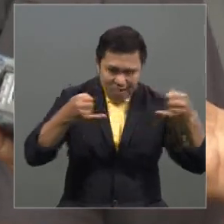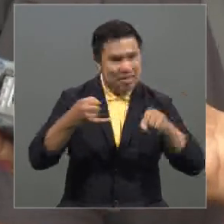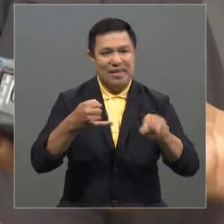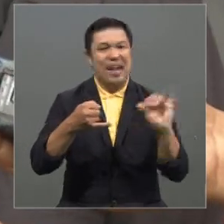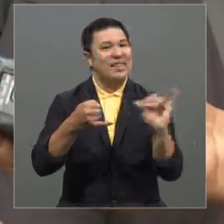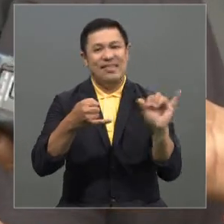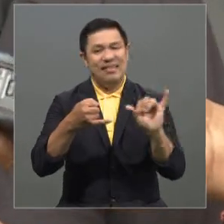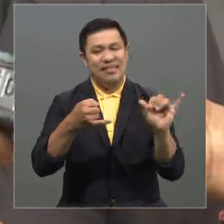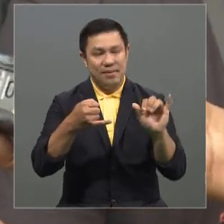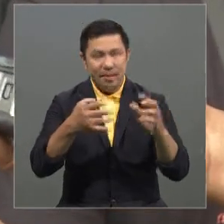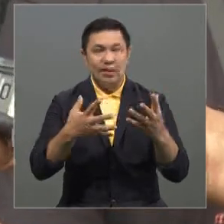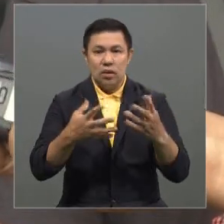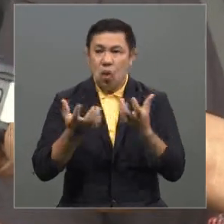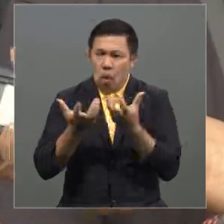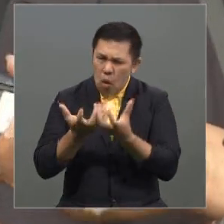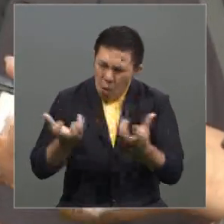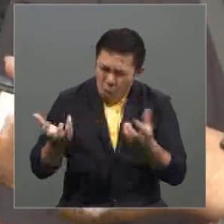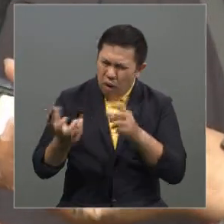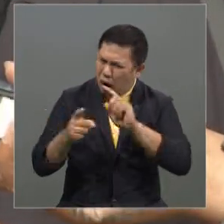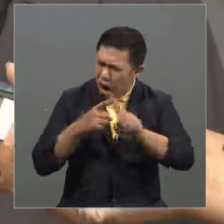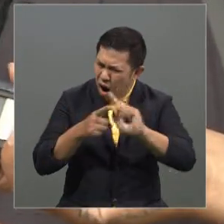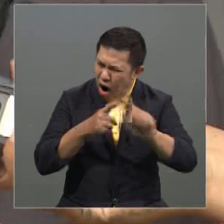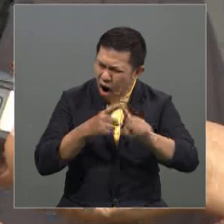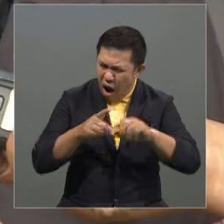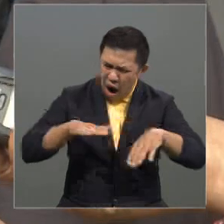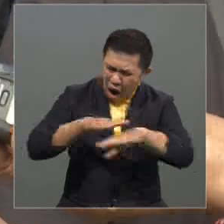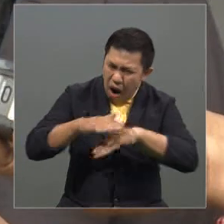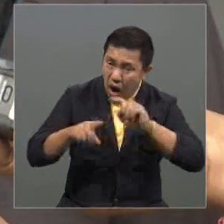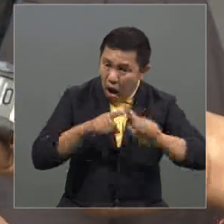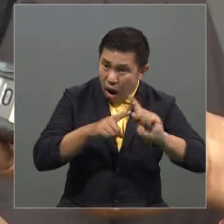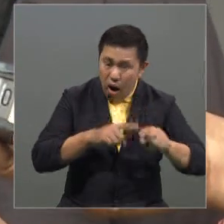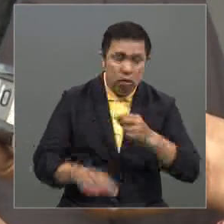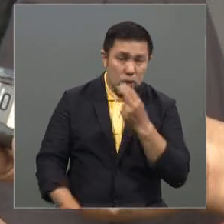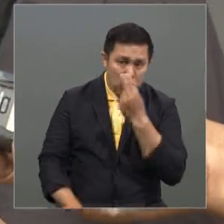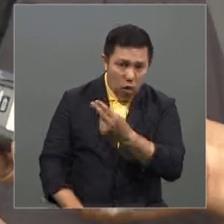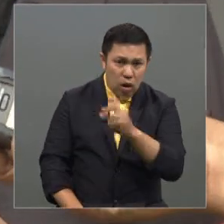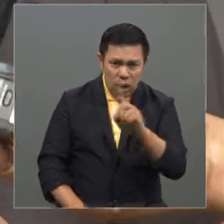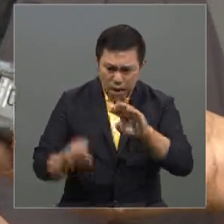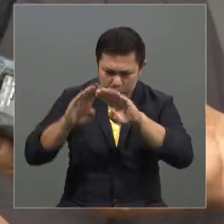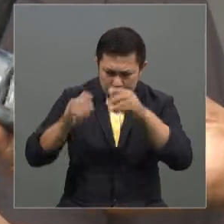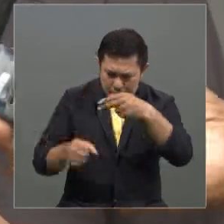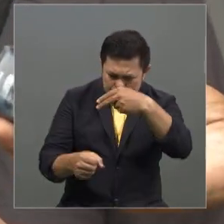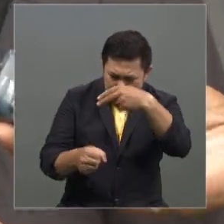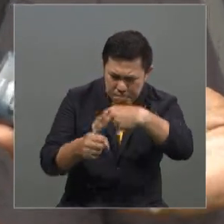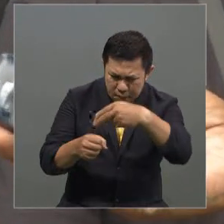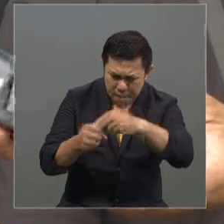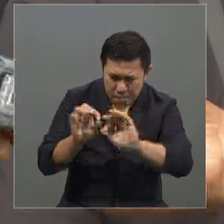ะครับส่วนอุปกรณ์บ่งชี้หรือวัตถุพยานบ่งชี้อื่นไม่ว่าจะเป็นคราบน้ำมันที่ไม่พ